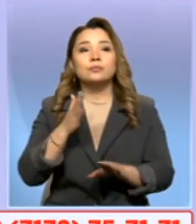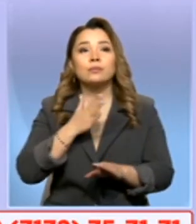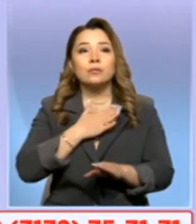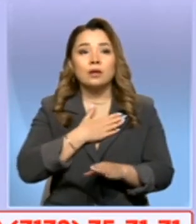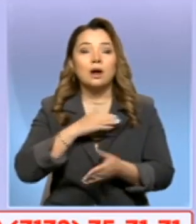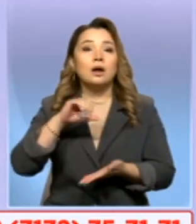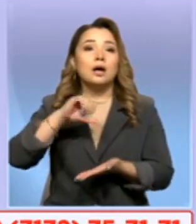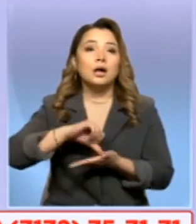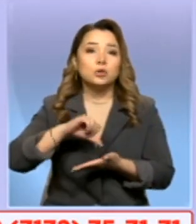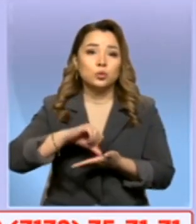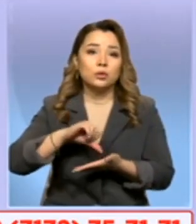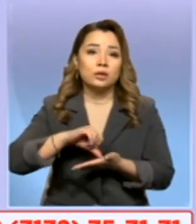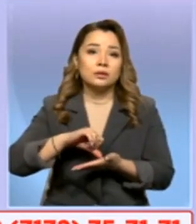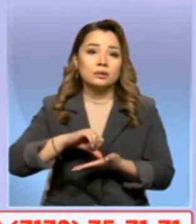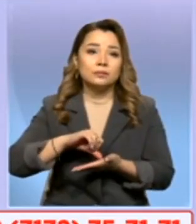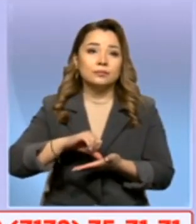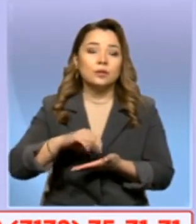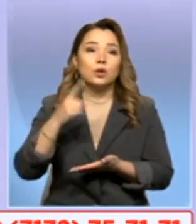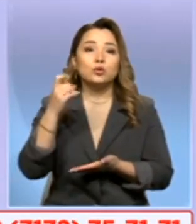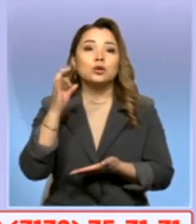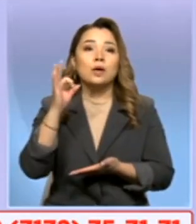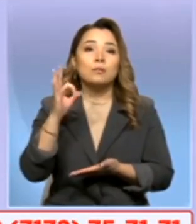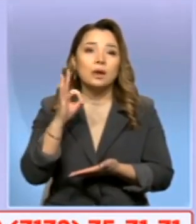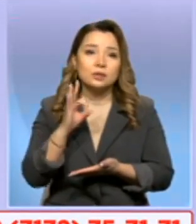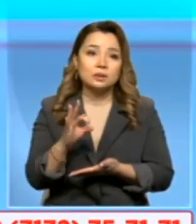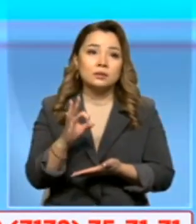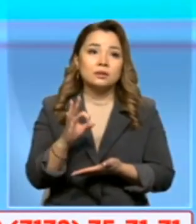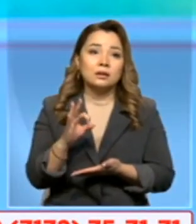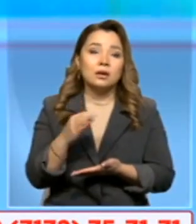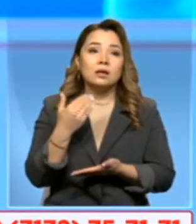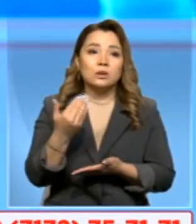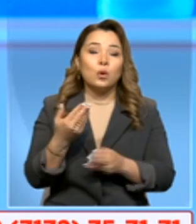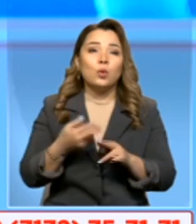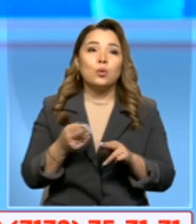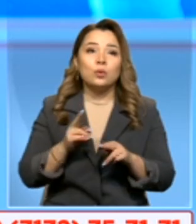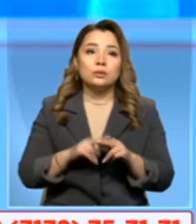біздің қатысушыларымыздың 100%-ында десек болады. Ол